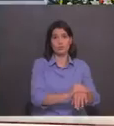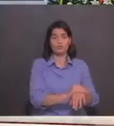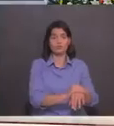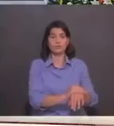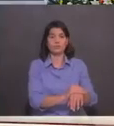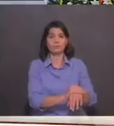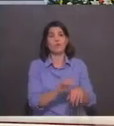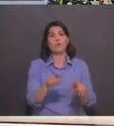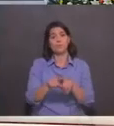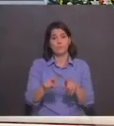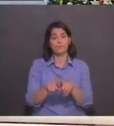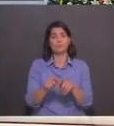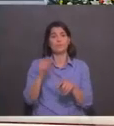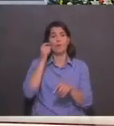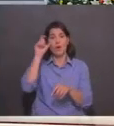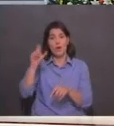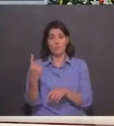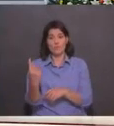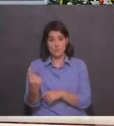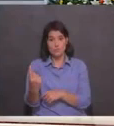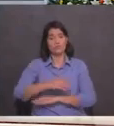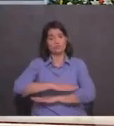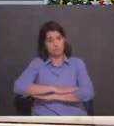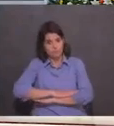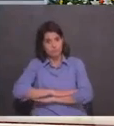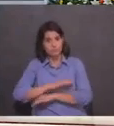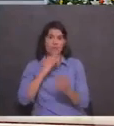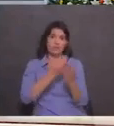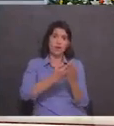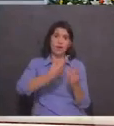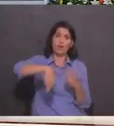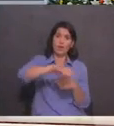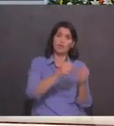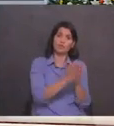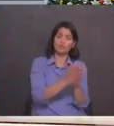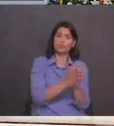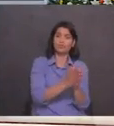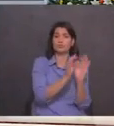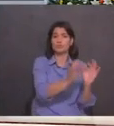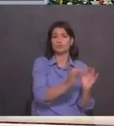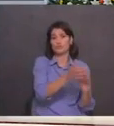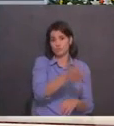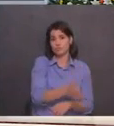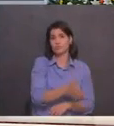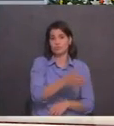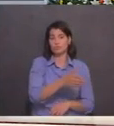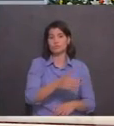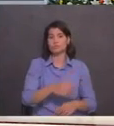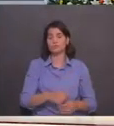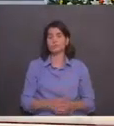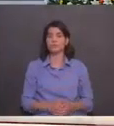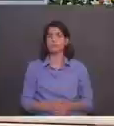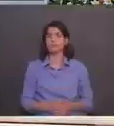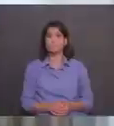è riversata su tutti gli uomini la condanna, così anche per l'opera giusta di uno solo